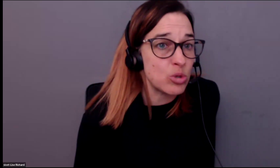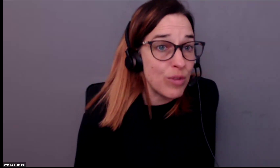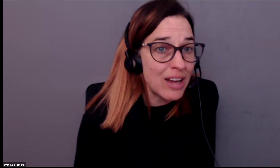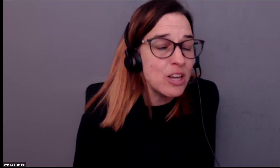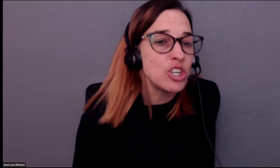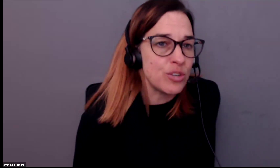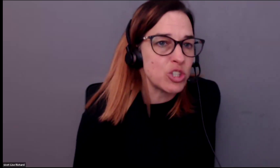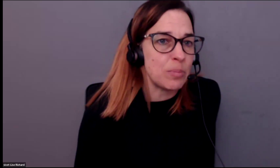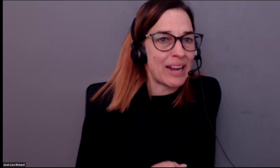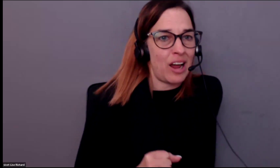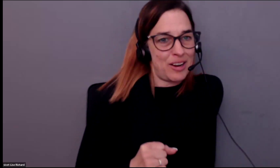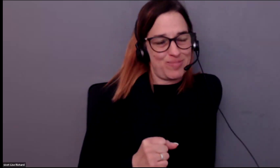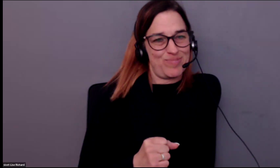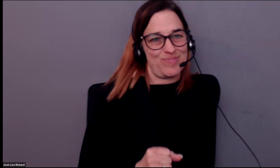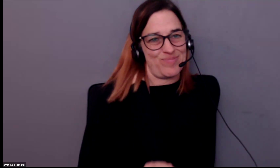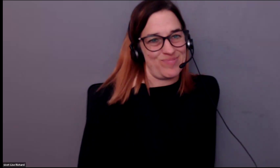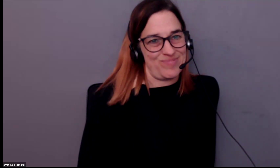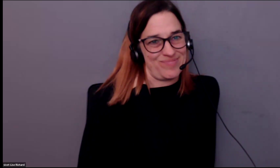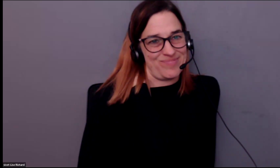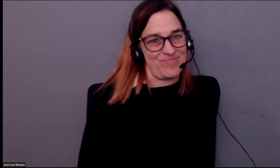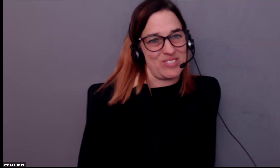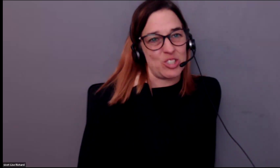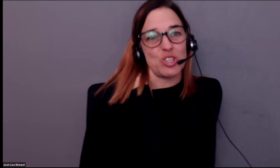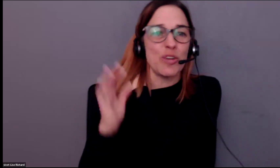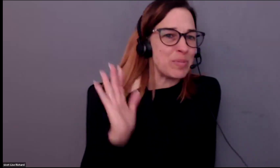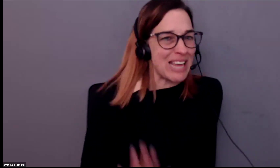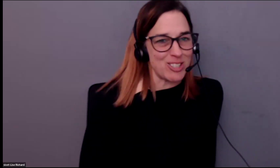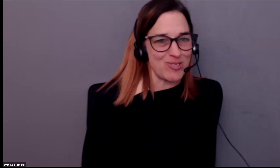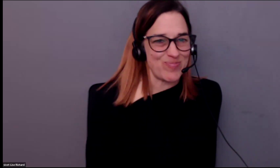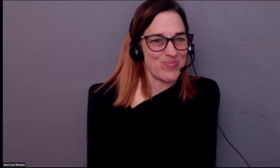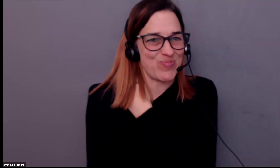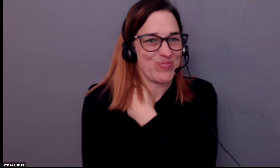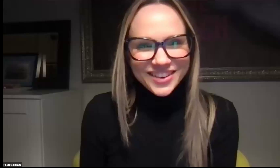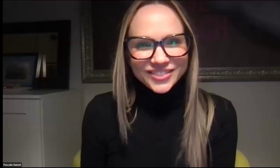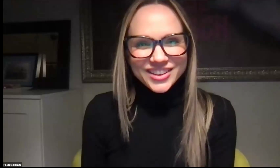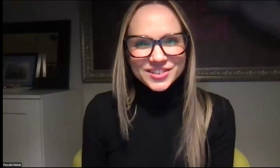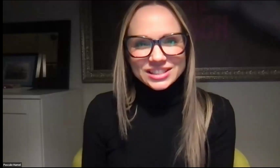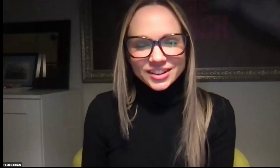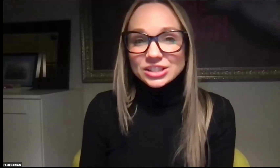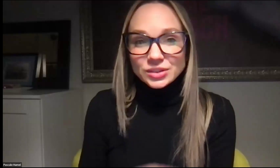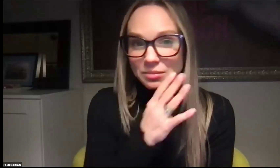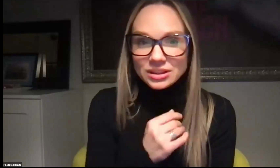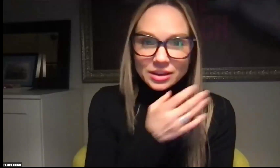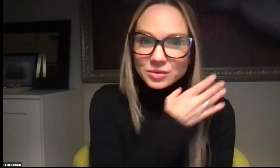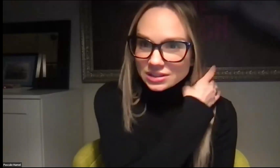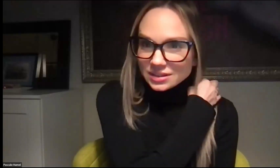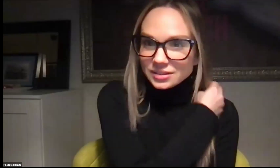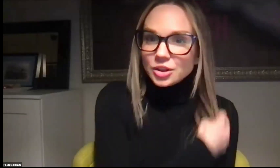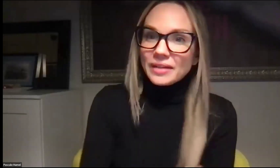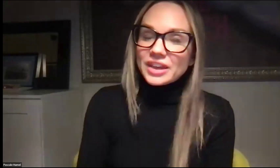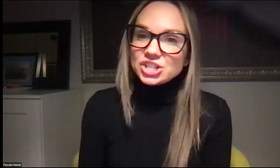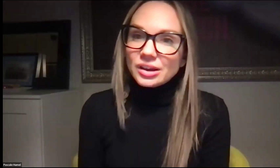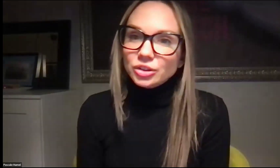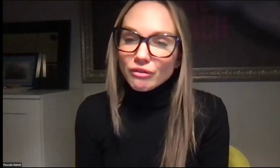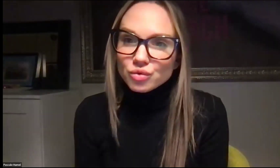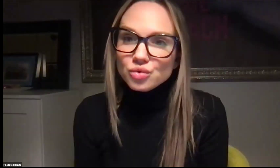satisfaite, mais souvent, je vais chez Marie-Claire. Je te fais le message. Merci, merveilleux. C'est une très bonne idée aussi